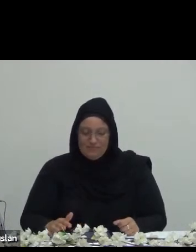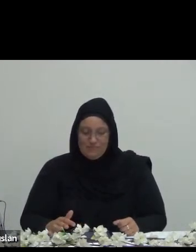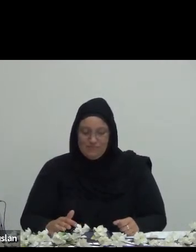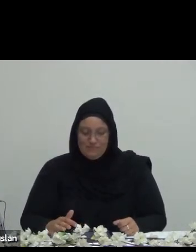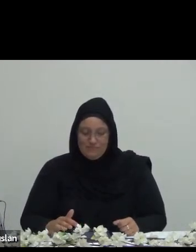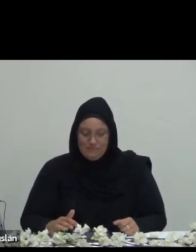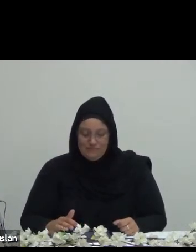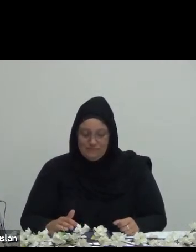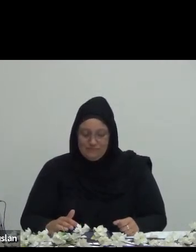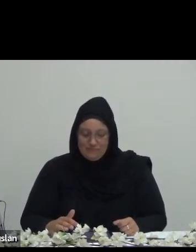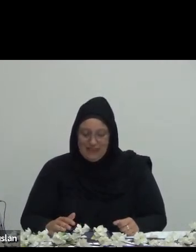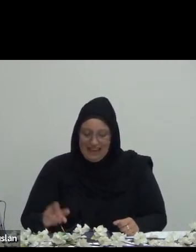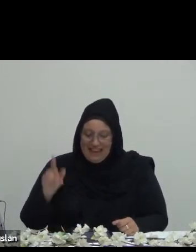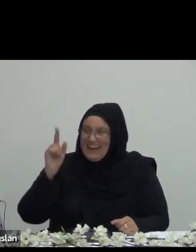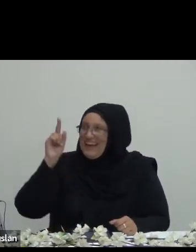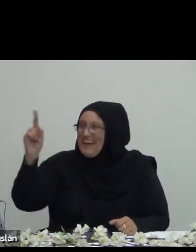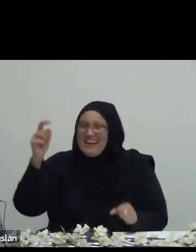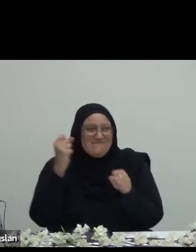القدوس